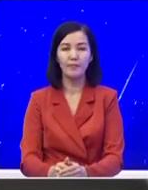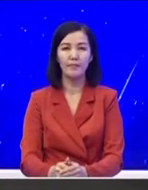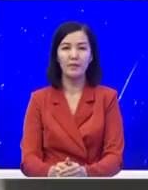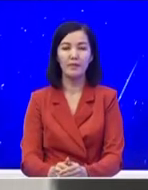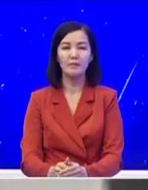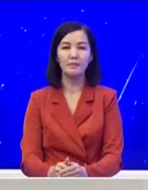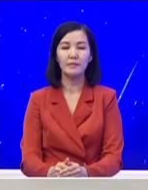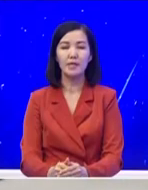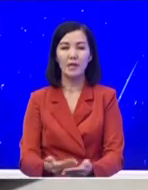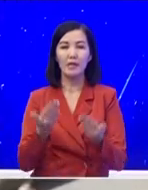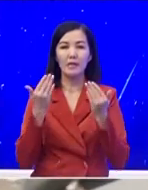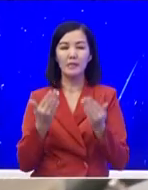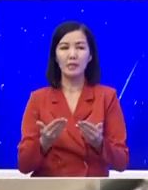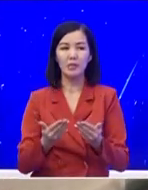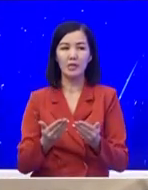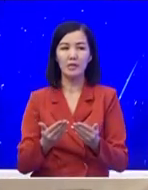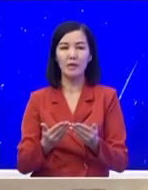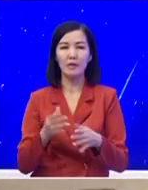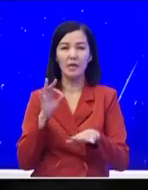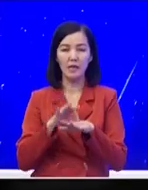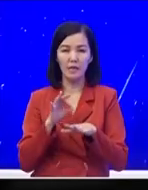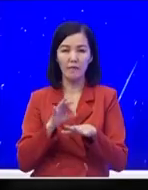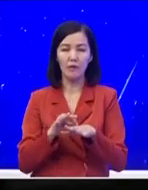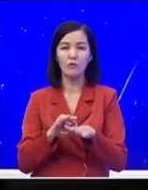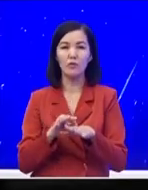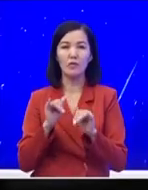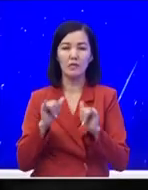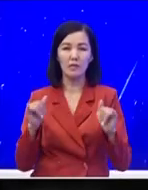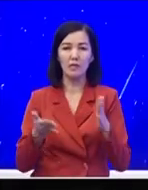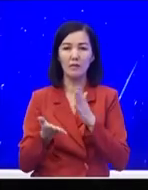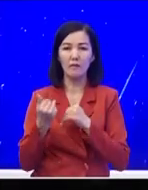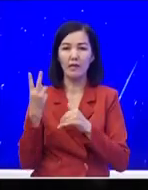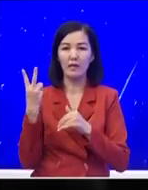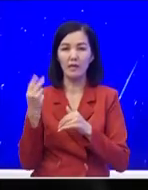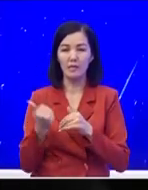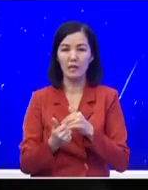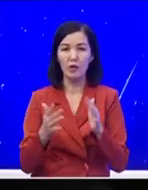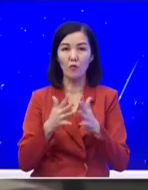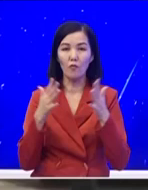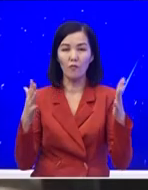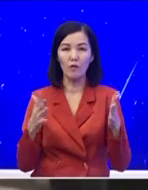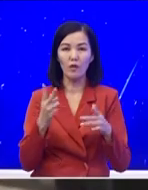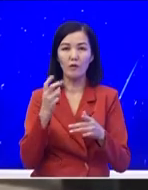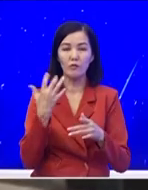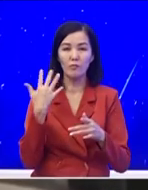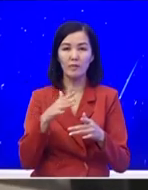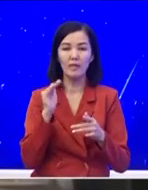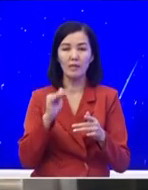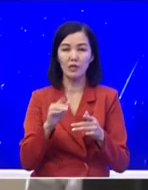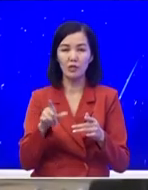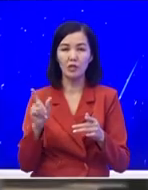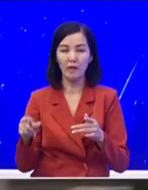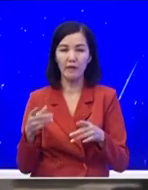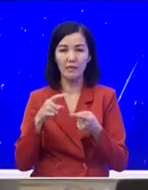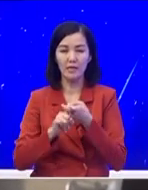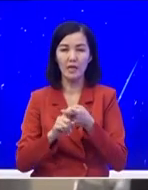Бедственное положение. В ЮАР число подтвержденных случаев коронавирусной инфекции за минувшие две недели удвоилось и достигло 250 тысяч. Это